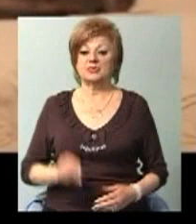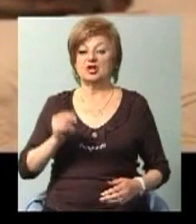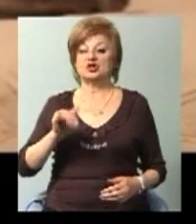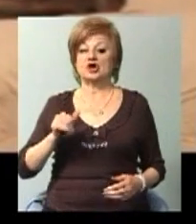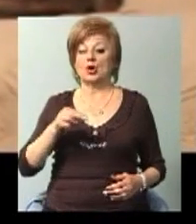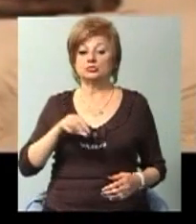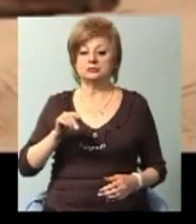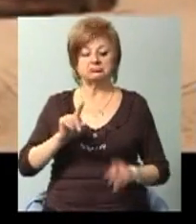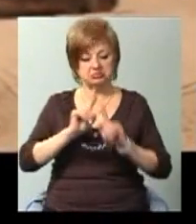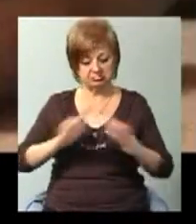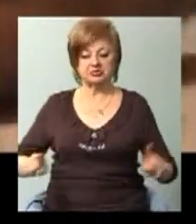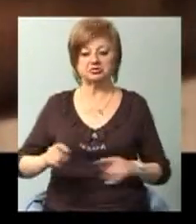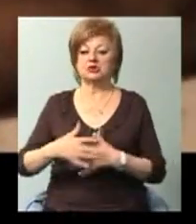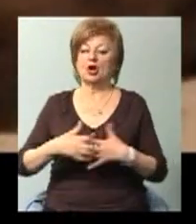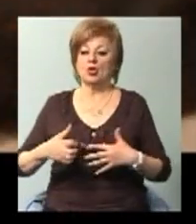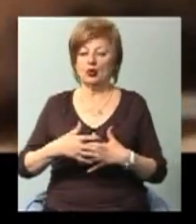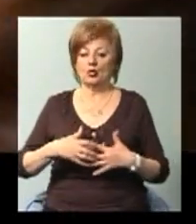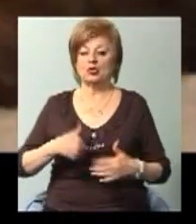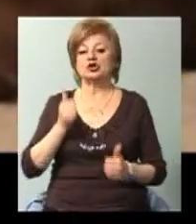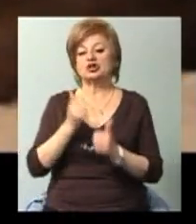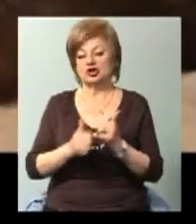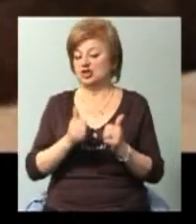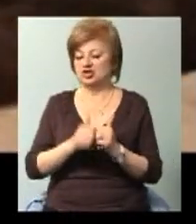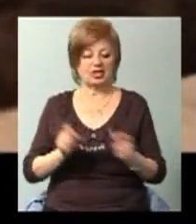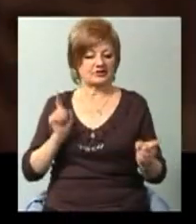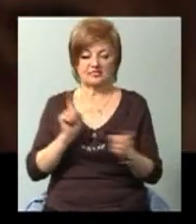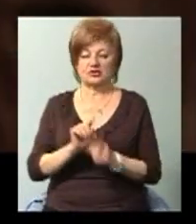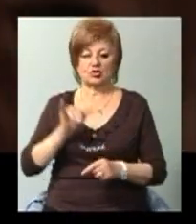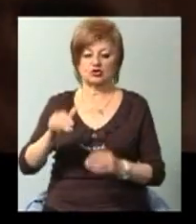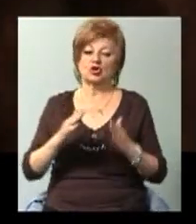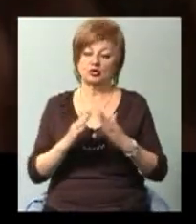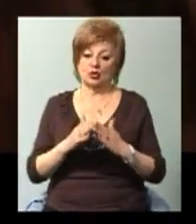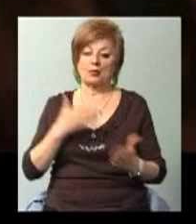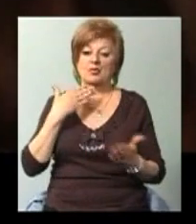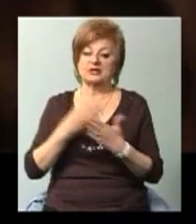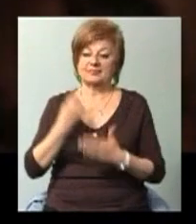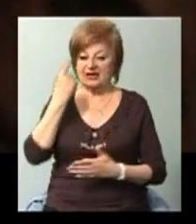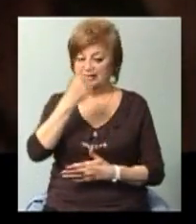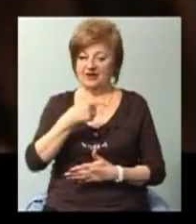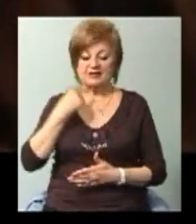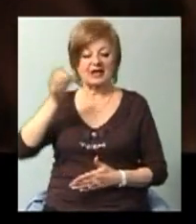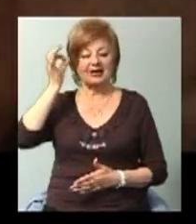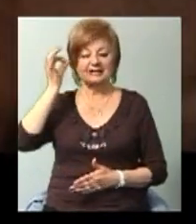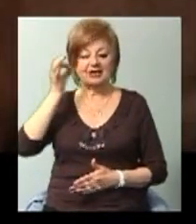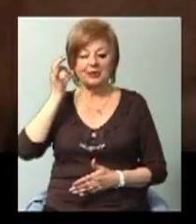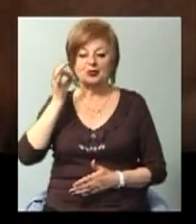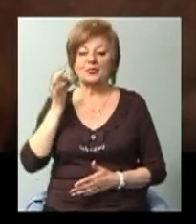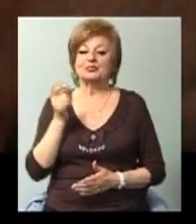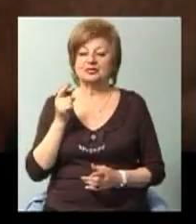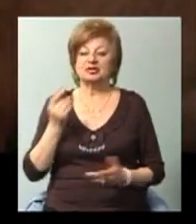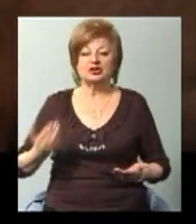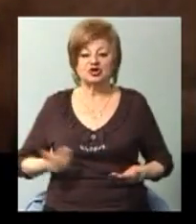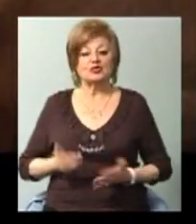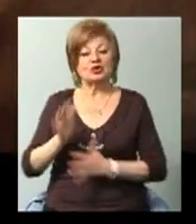Чаузі – незвична порода кішки, яку не часто зустрінеш у когось вдома. Своєю зовнішністю вона нагадує дику рись, що живе